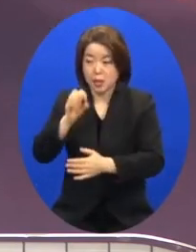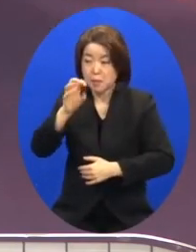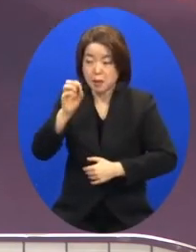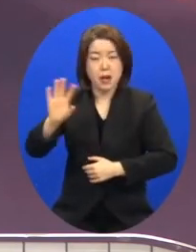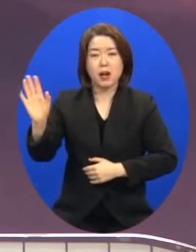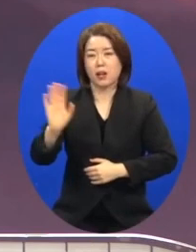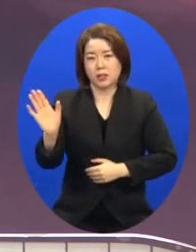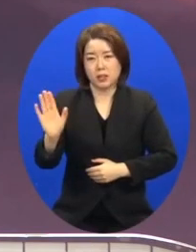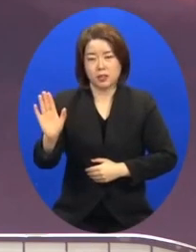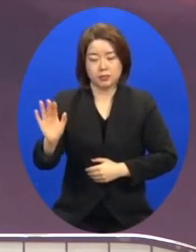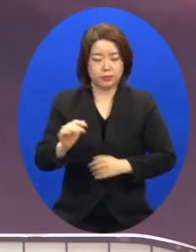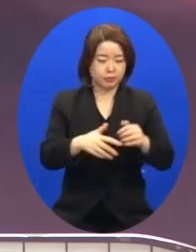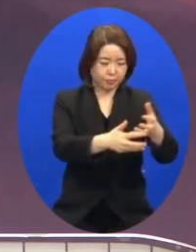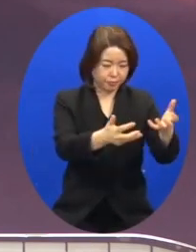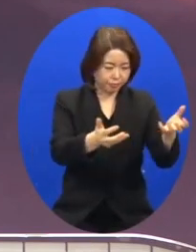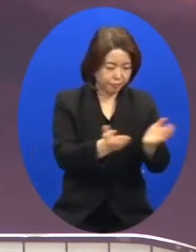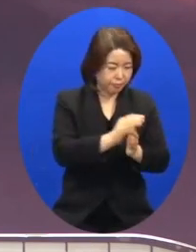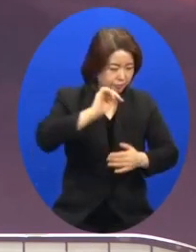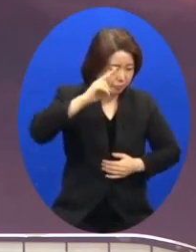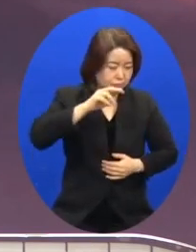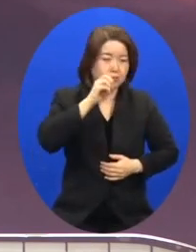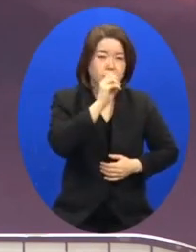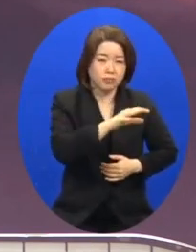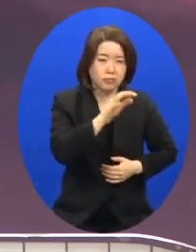바라고 하는 사람들에게 말했어요